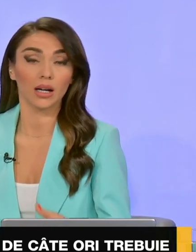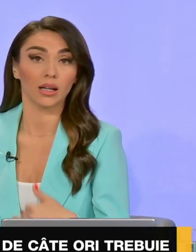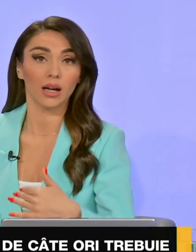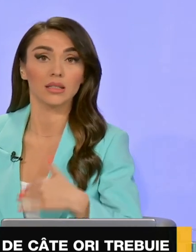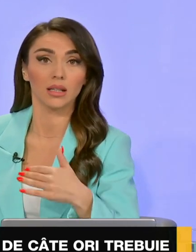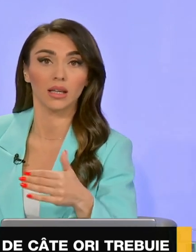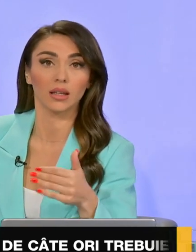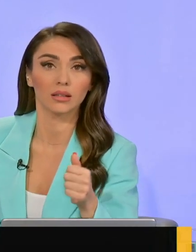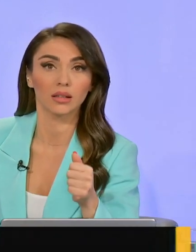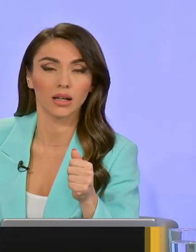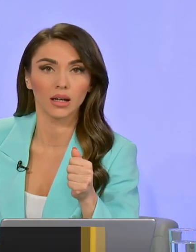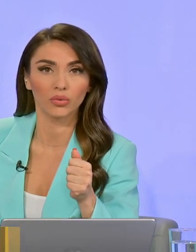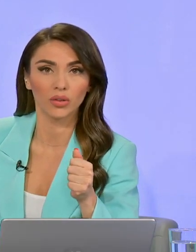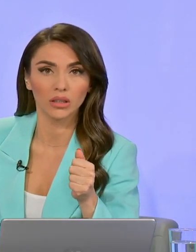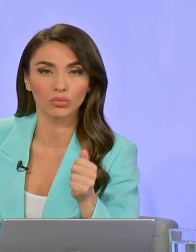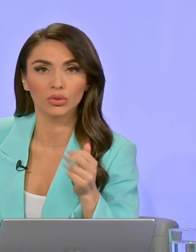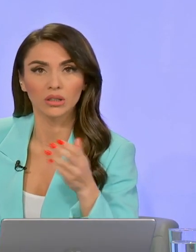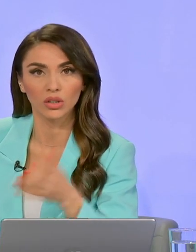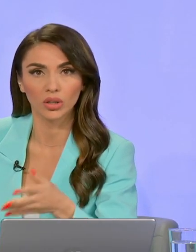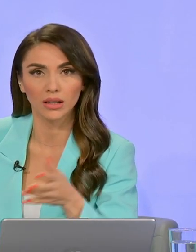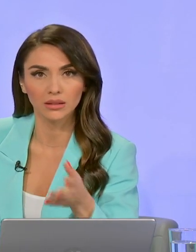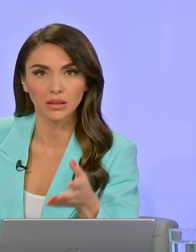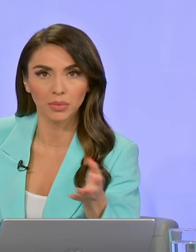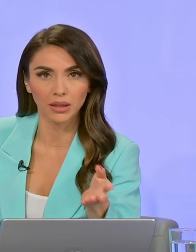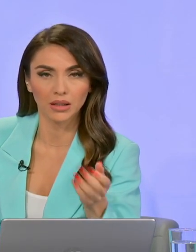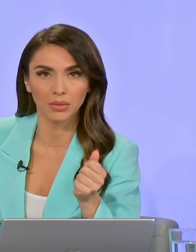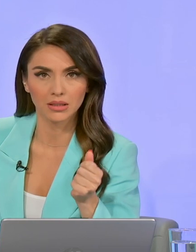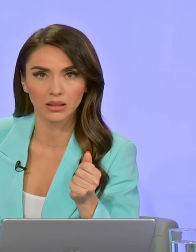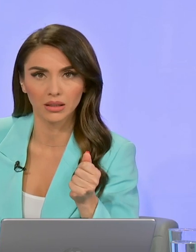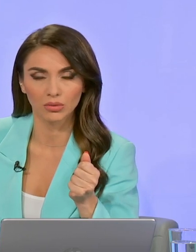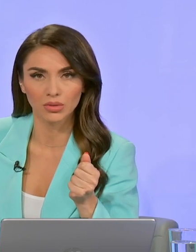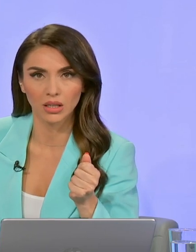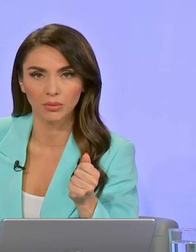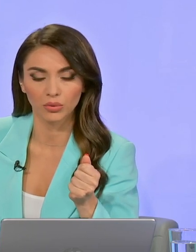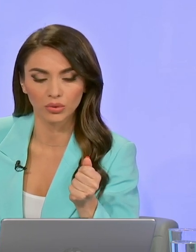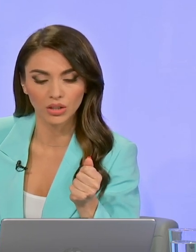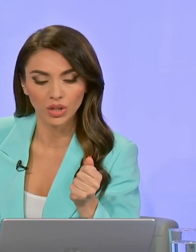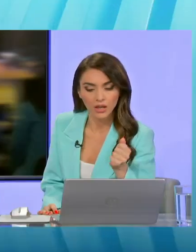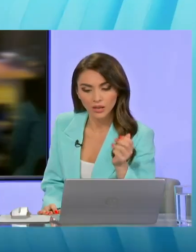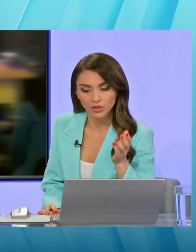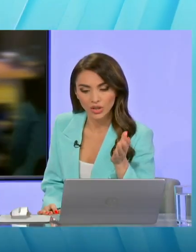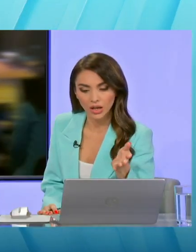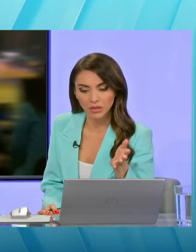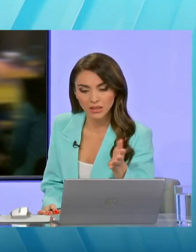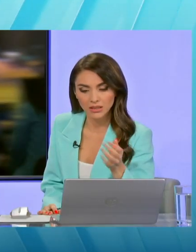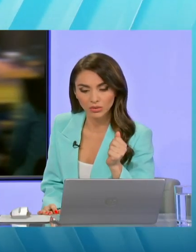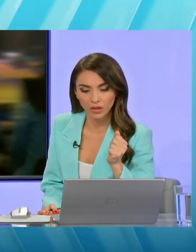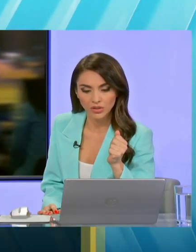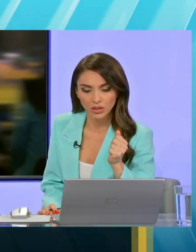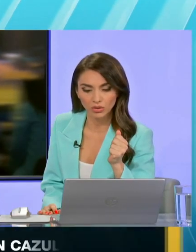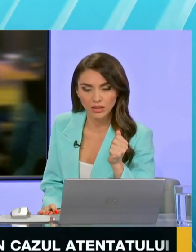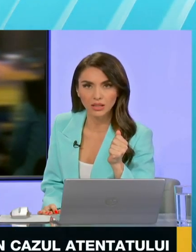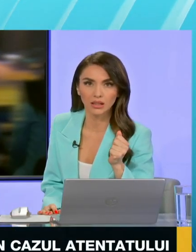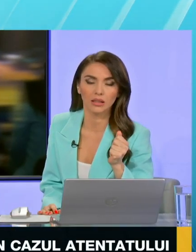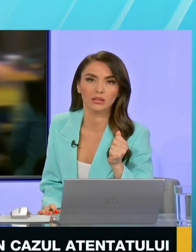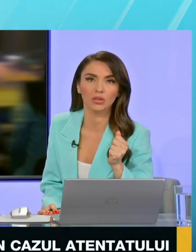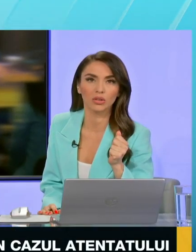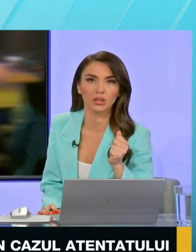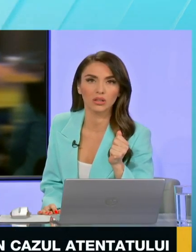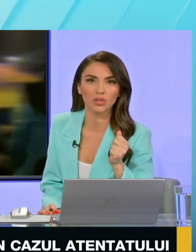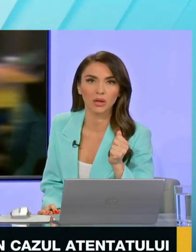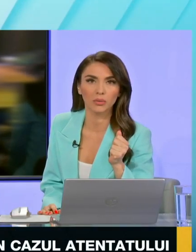și la reacțiile care au venit ulterior atât din partea ambasadei Rusiei la București, cât și a Ministerului Afacerilor Externe.